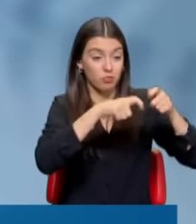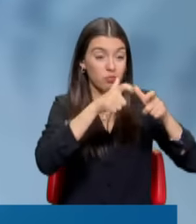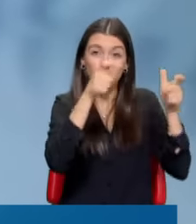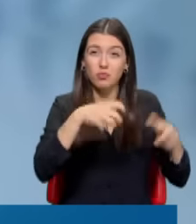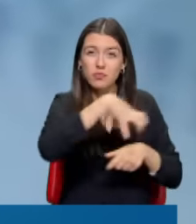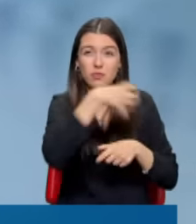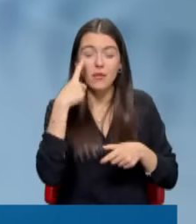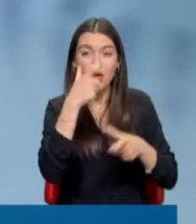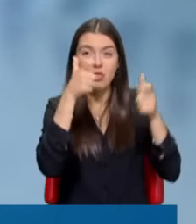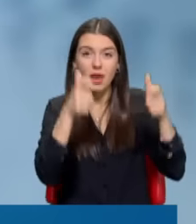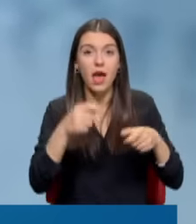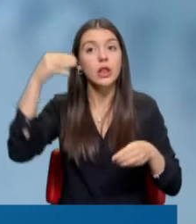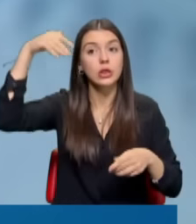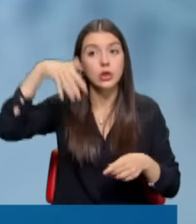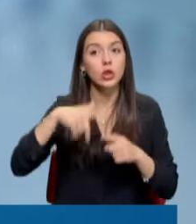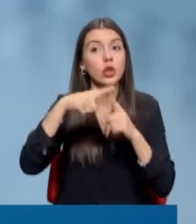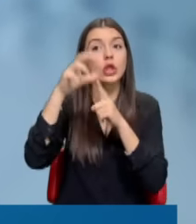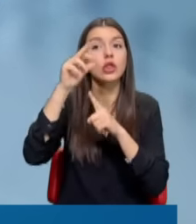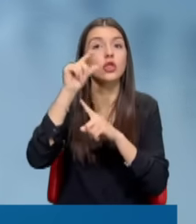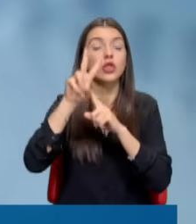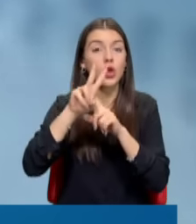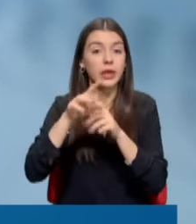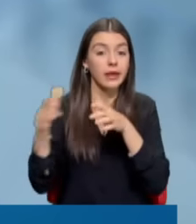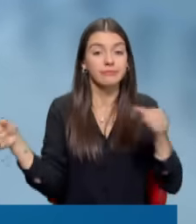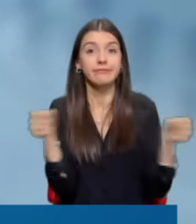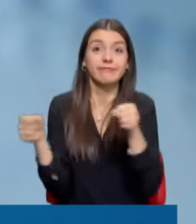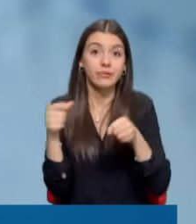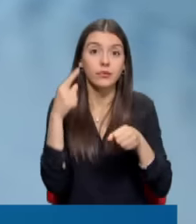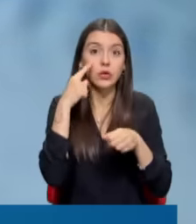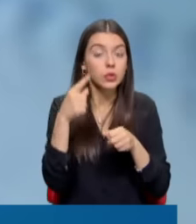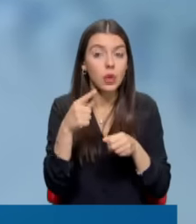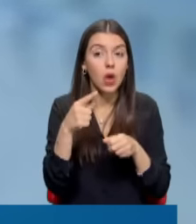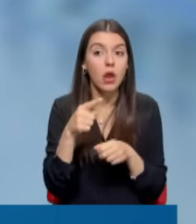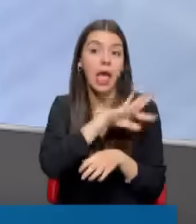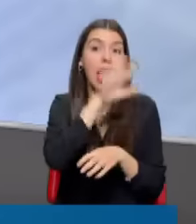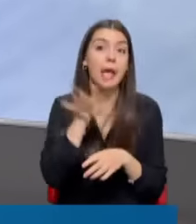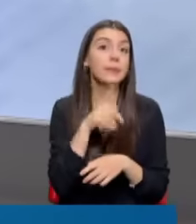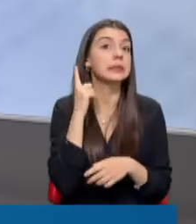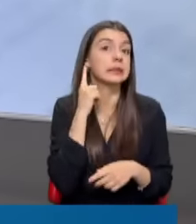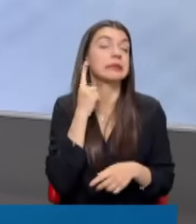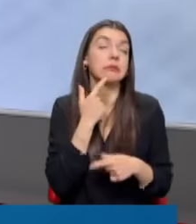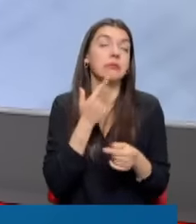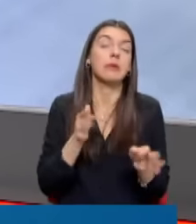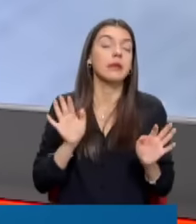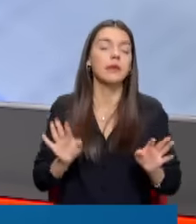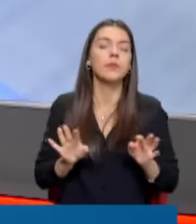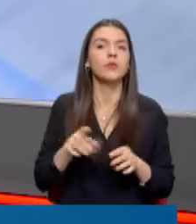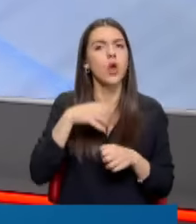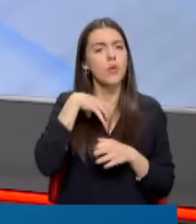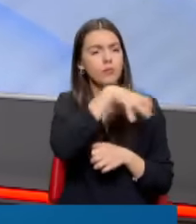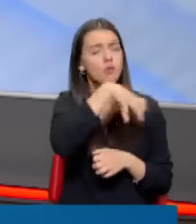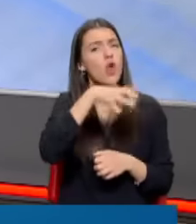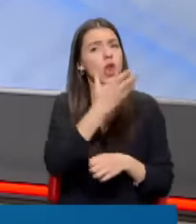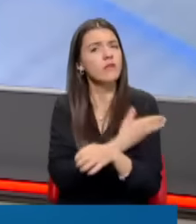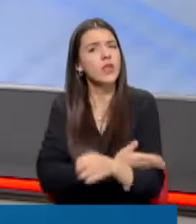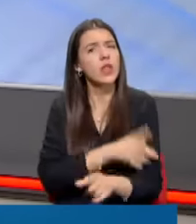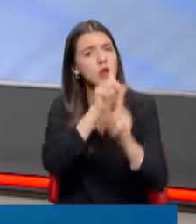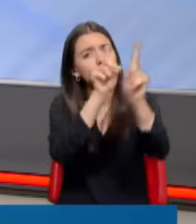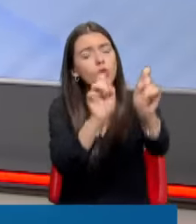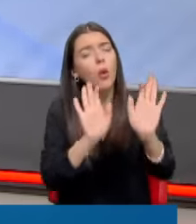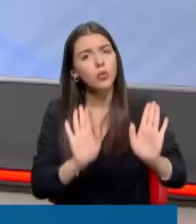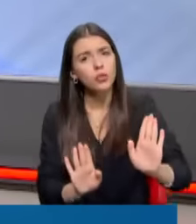sırasında yayılan titreşimin neden olduğu ileri sürüldü deniyor. Bölgedeki vatandaşlara sorduğunuz zaman